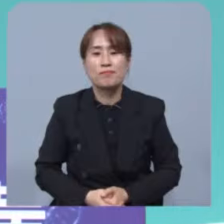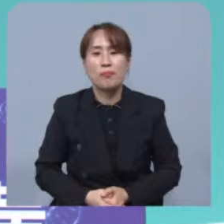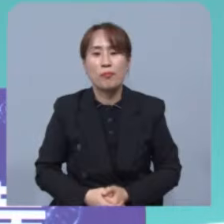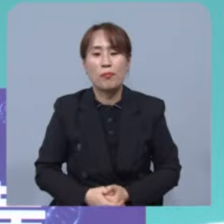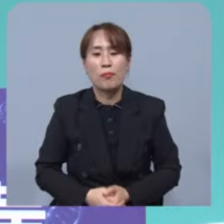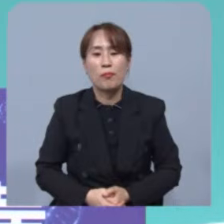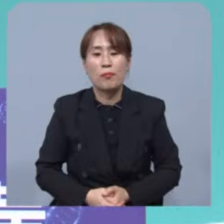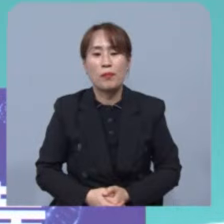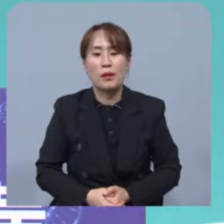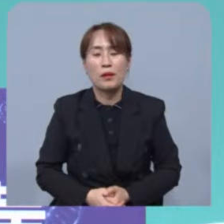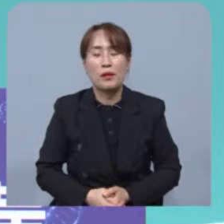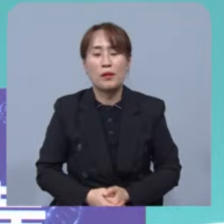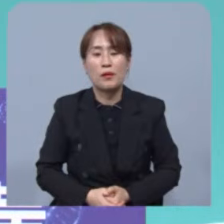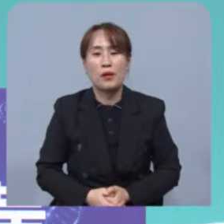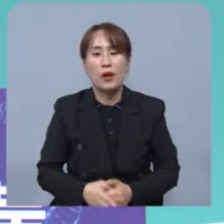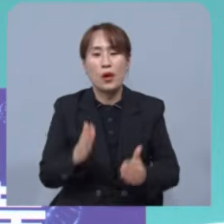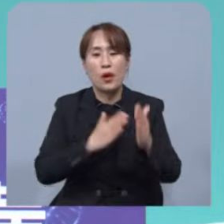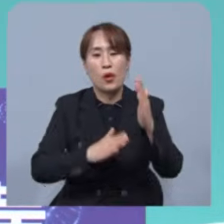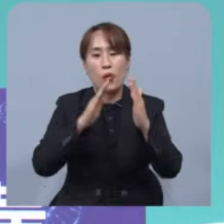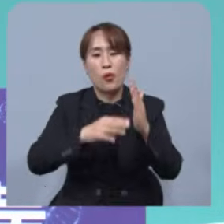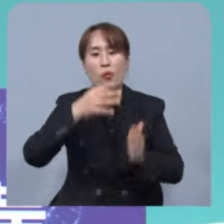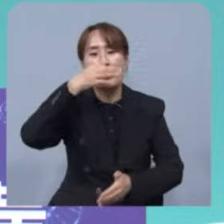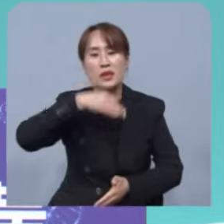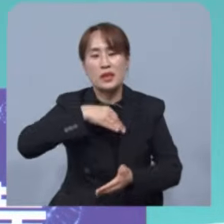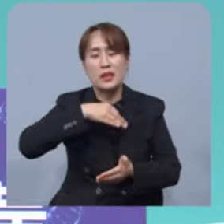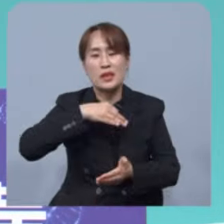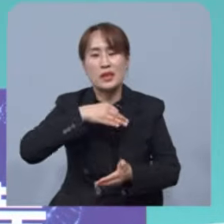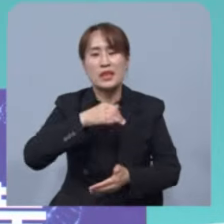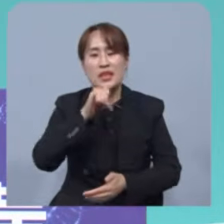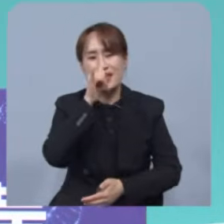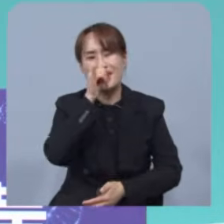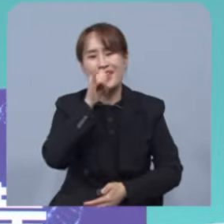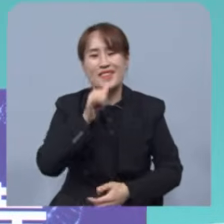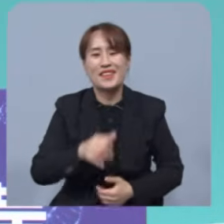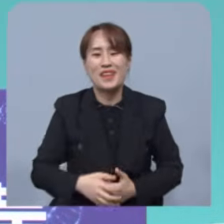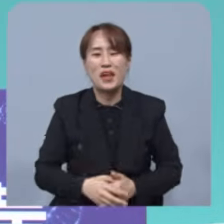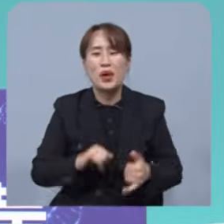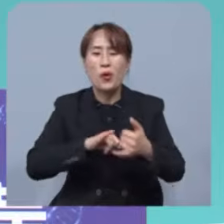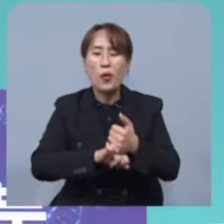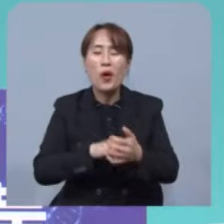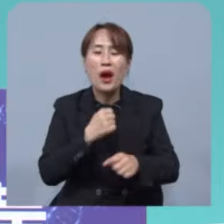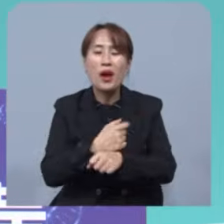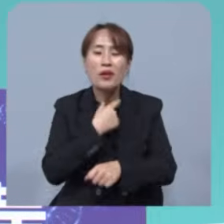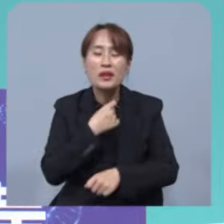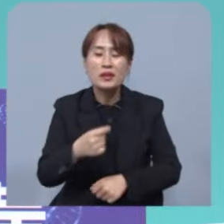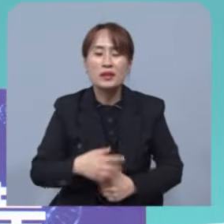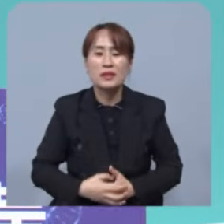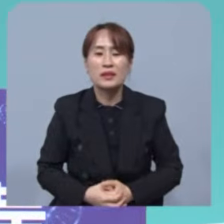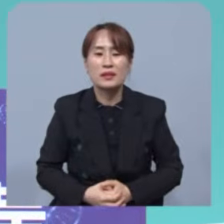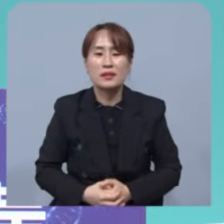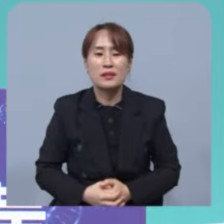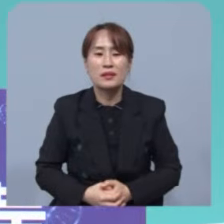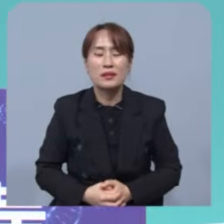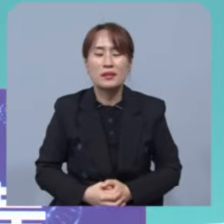어디 지금 저 공리적인 거 꼭 해야 될 얘기가